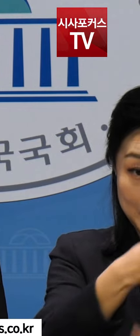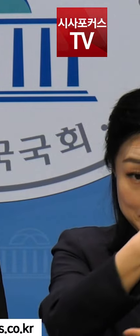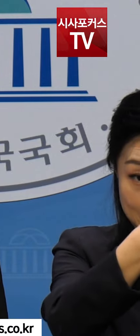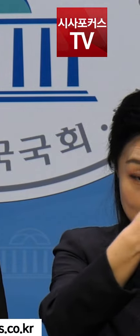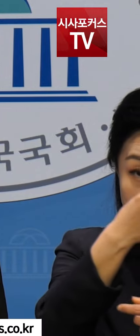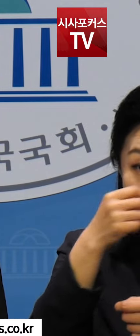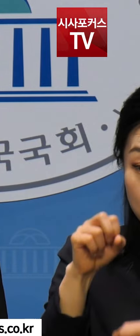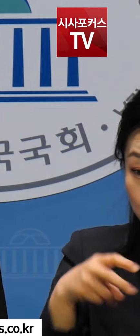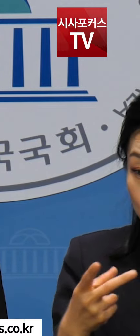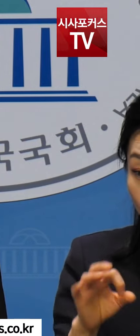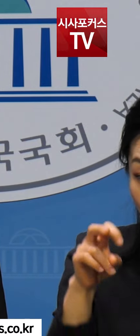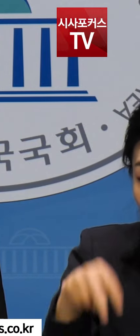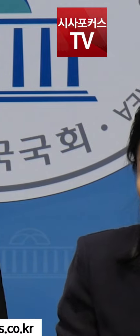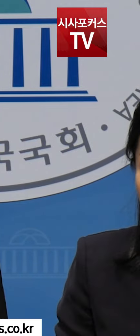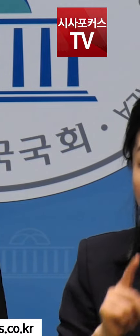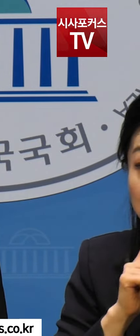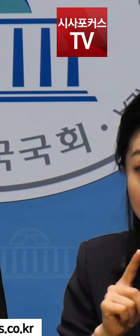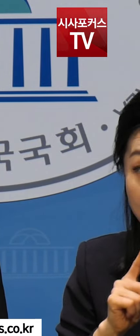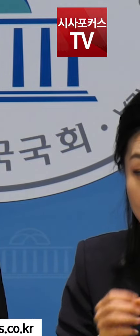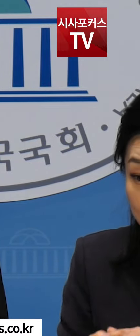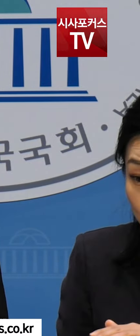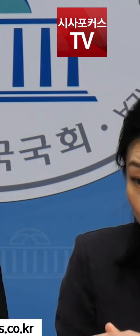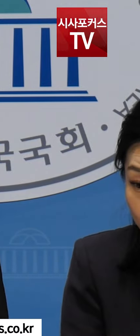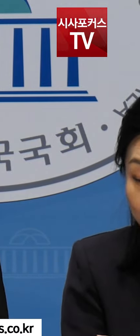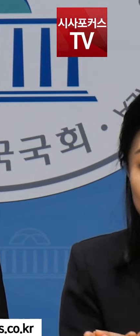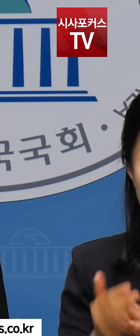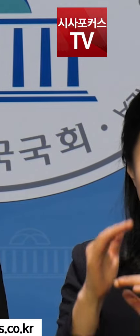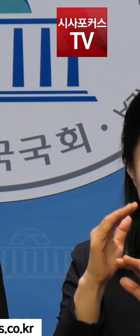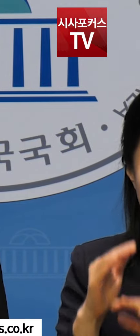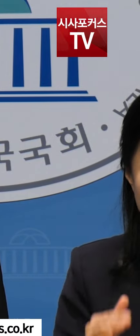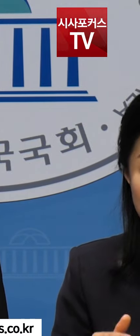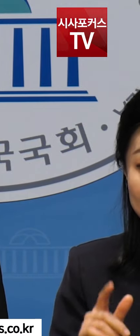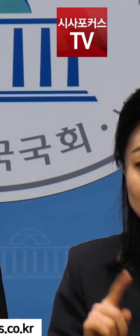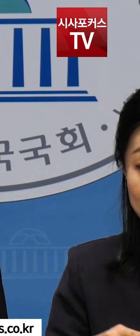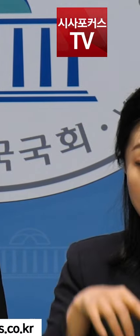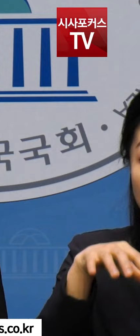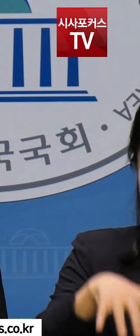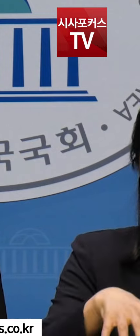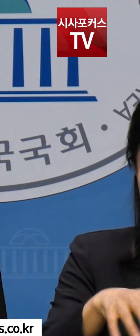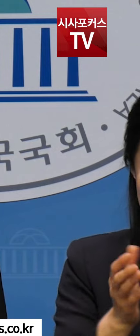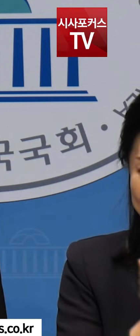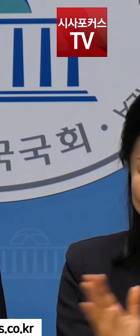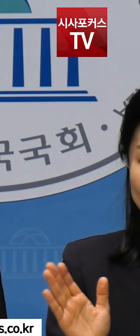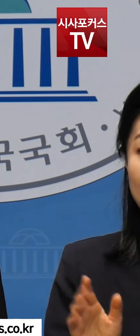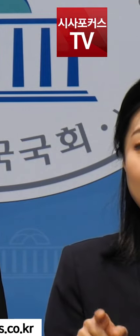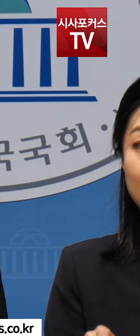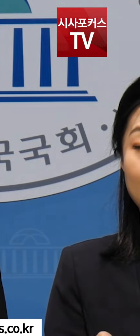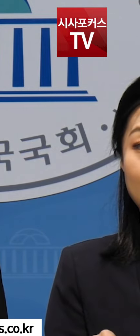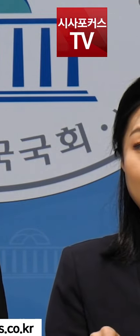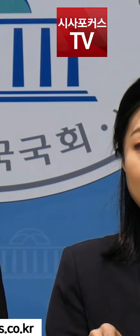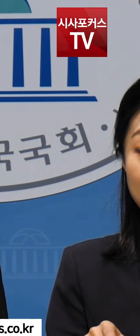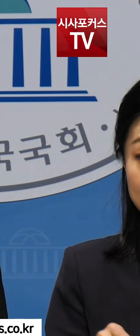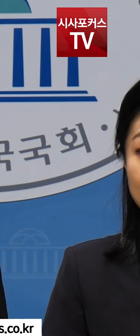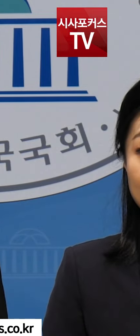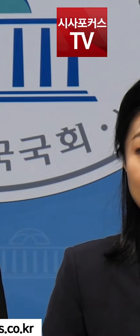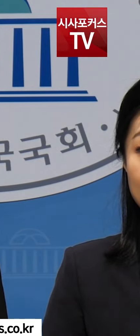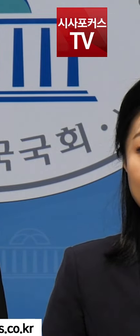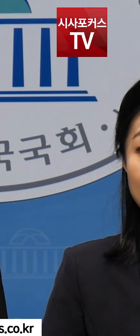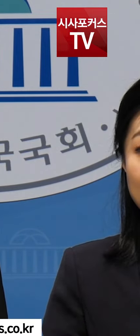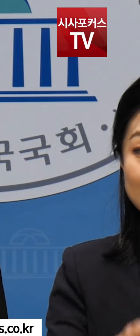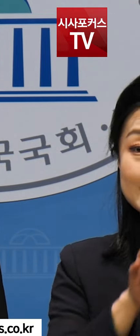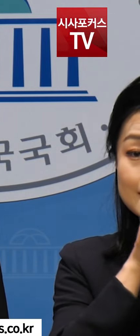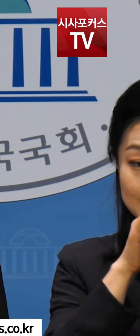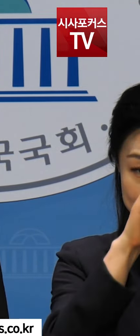전혀 유동규가 뇌물을 줬다고 하는 장소하고 일치하지 않고 있습니다. 물리적이고 객관적인